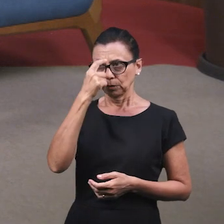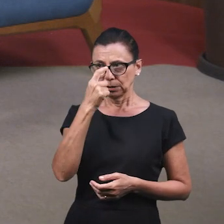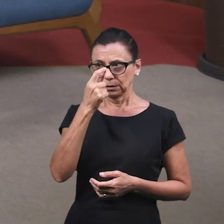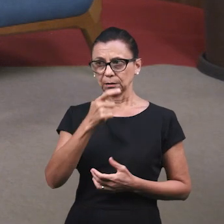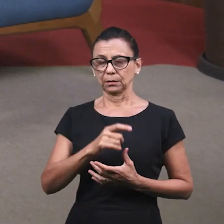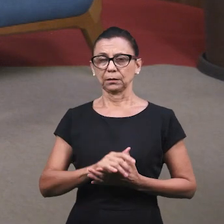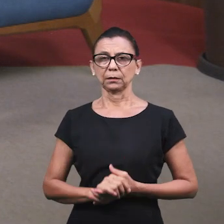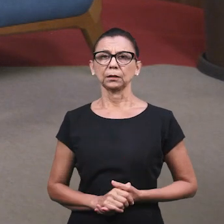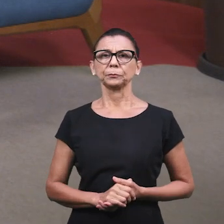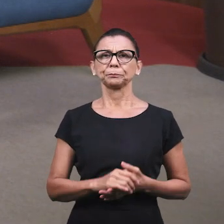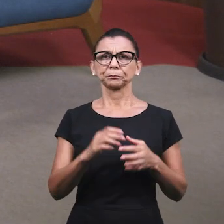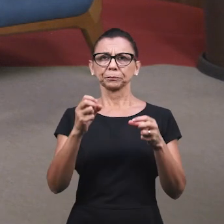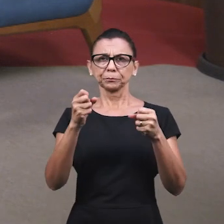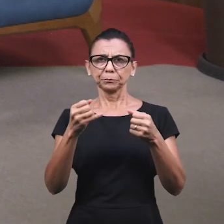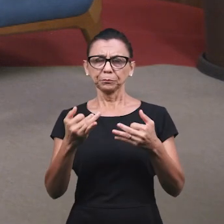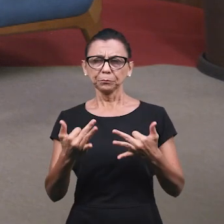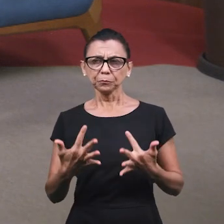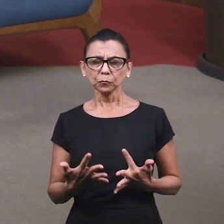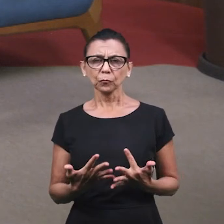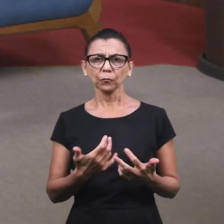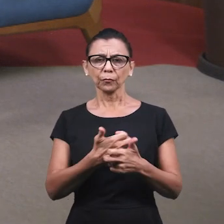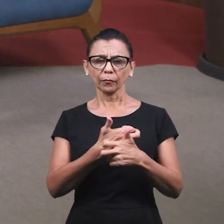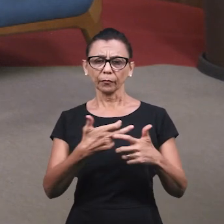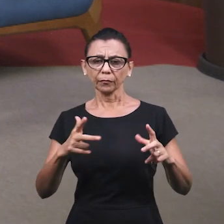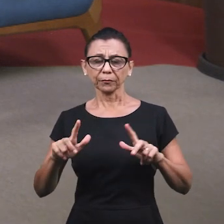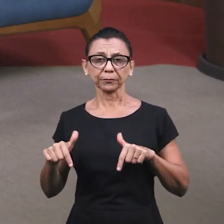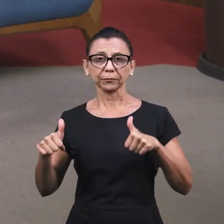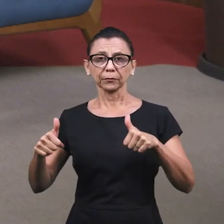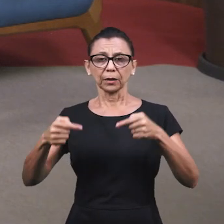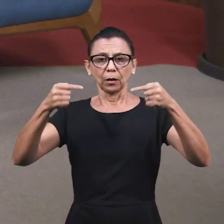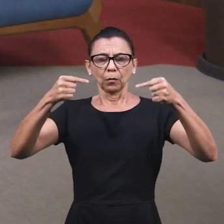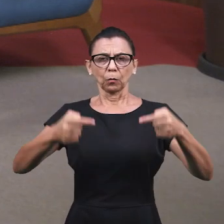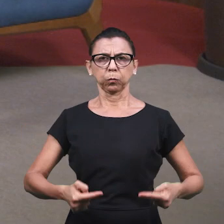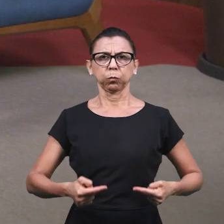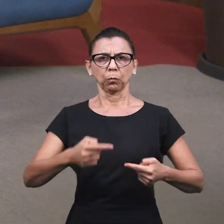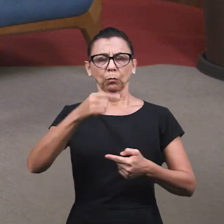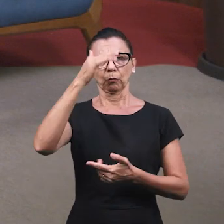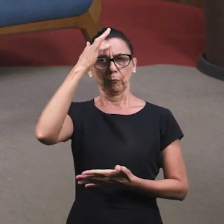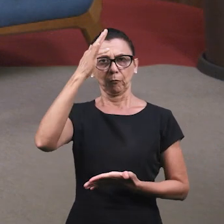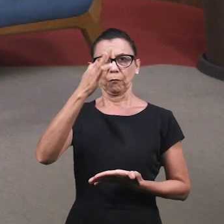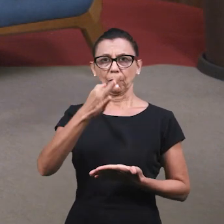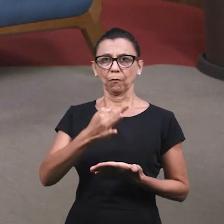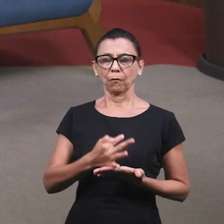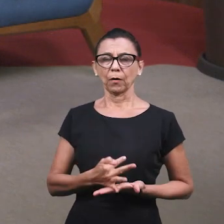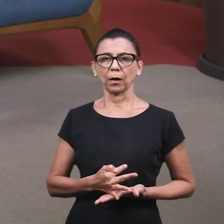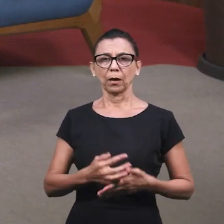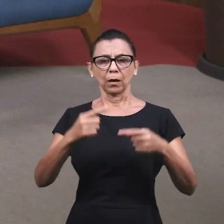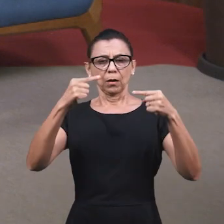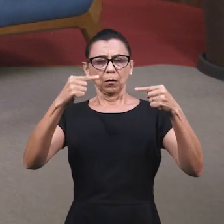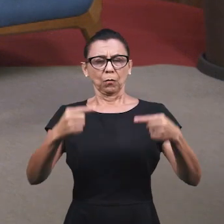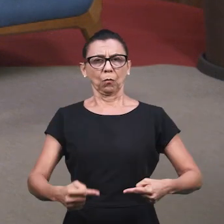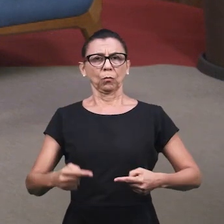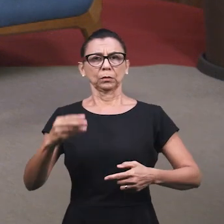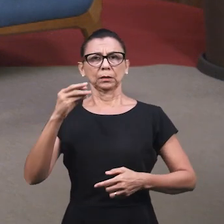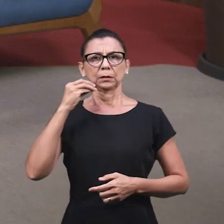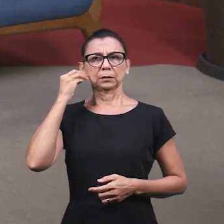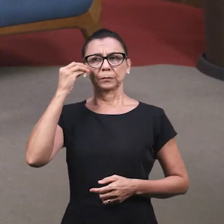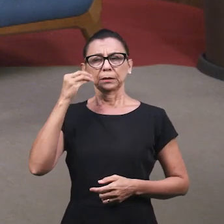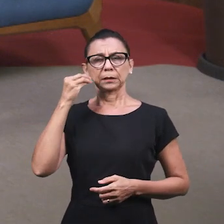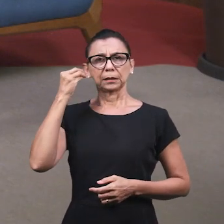Joseph a cité dans toutes ces actions contre la foi, contre les